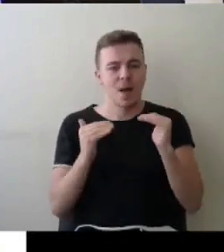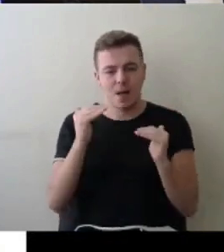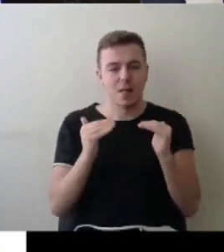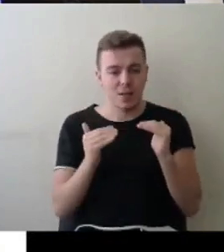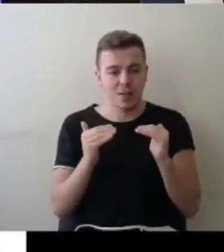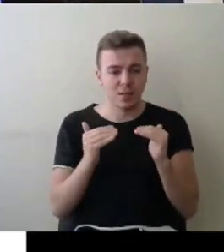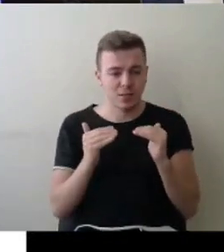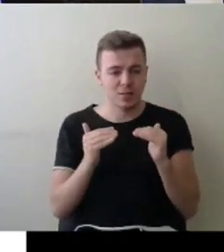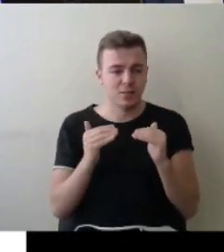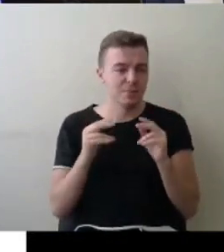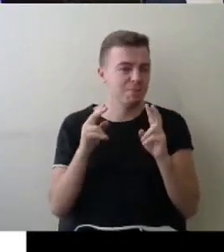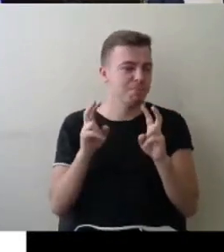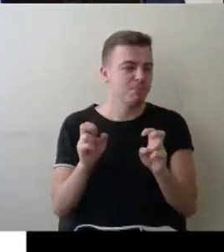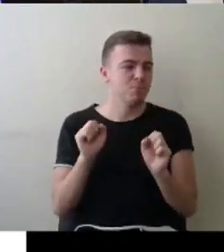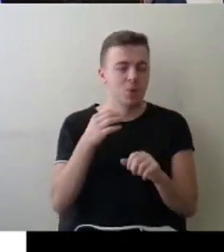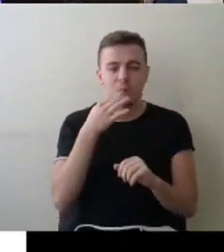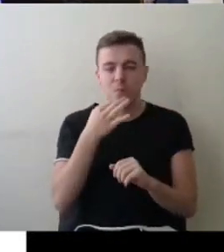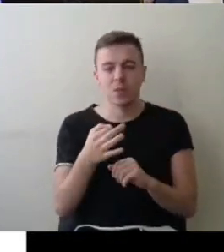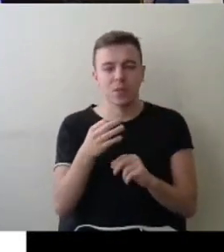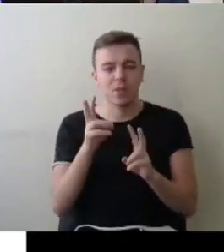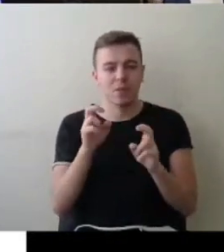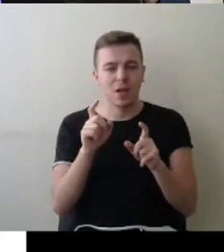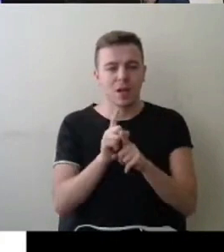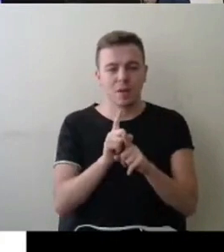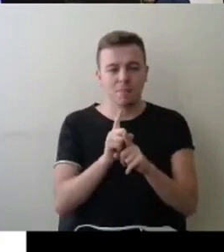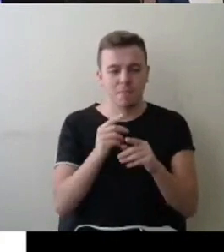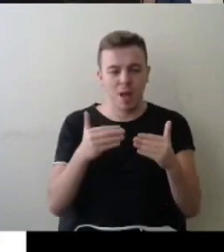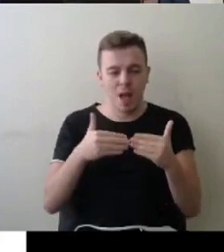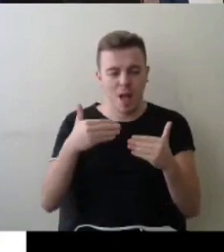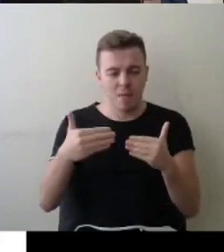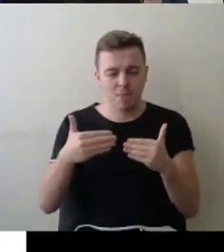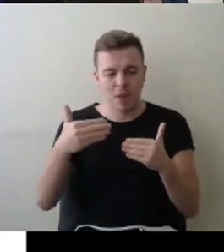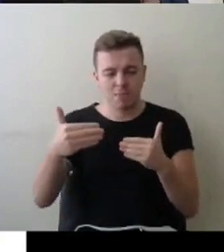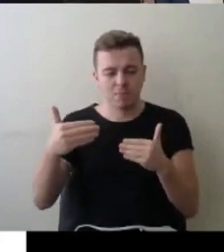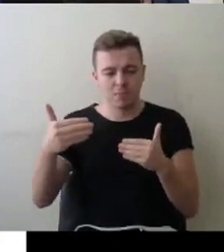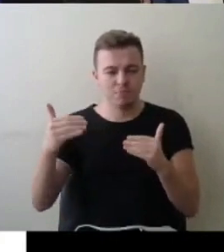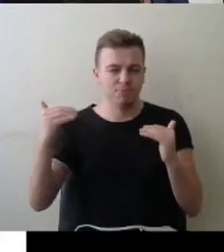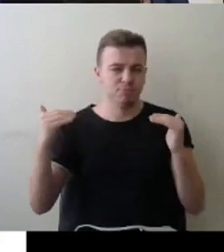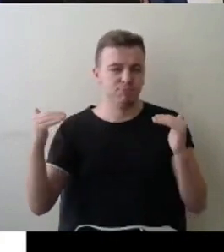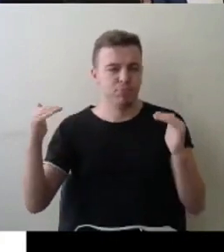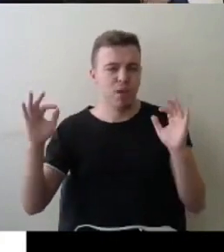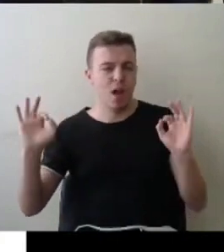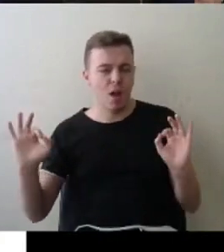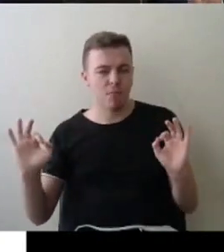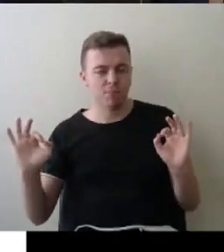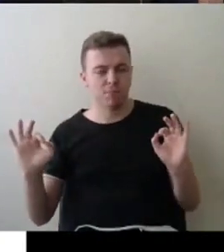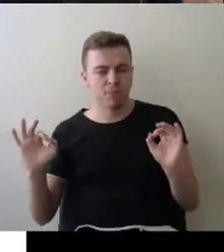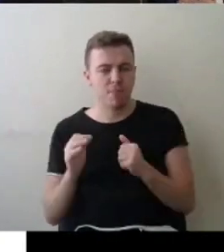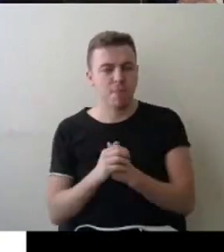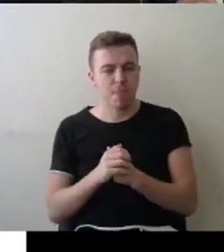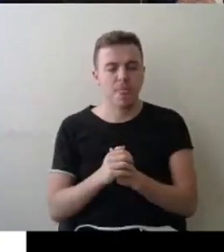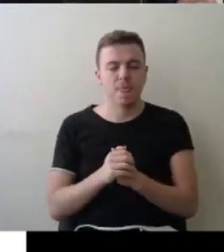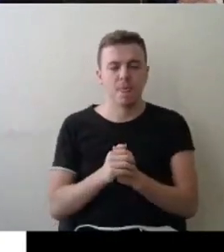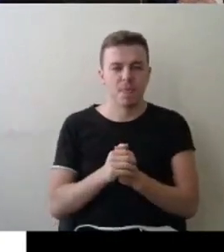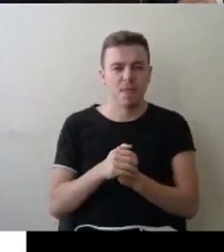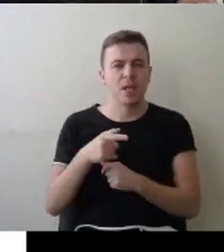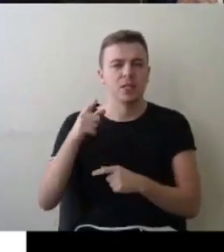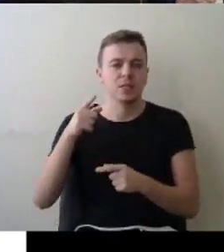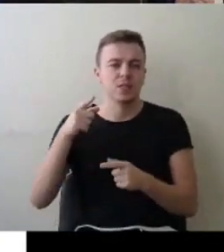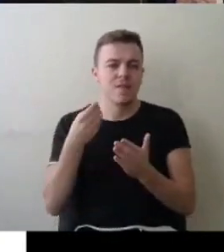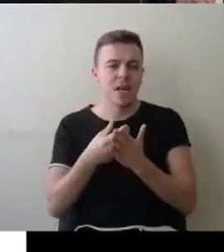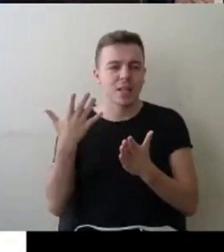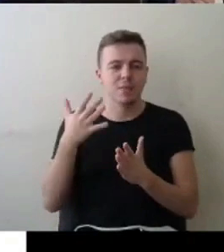nu, sakykime, tam tikras proporcingumas tarp pagrindinių tų, sakykime, vertybių, teisinė valstybė,